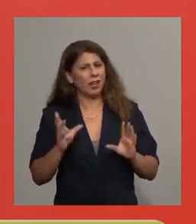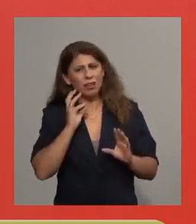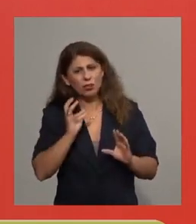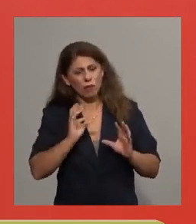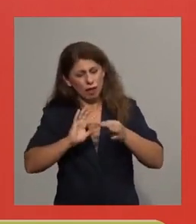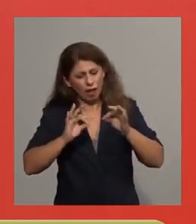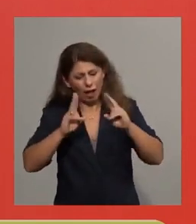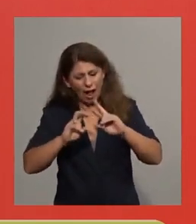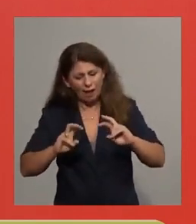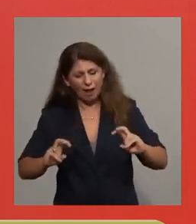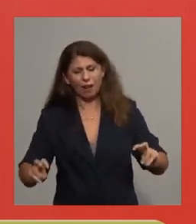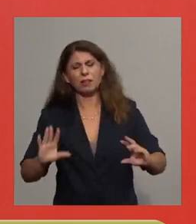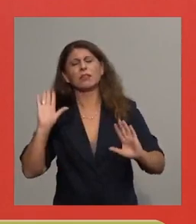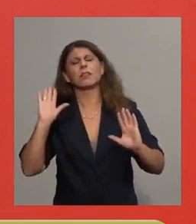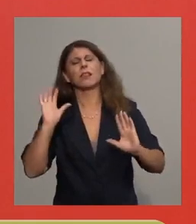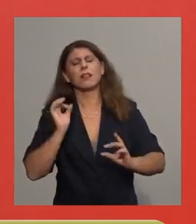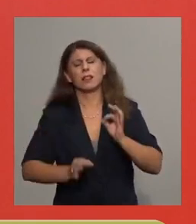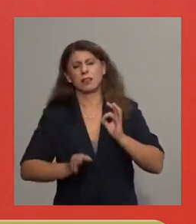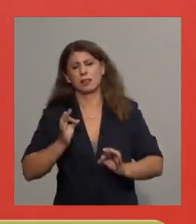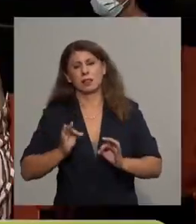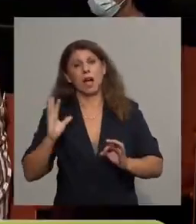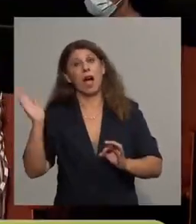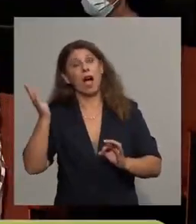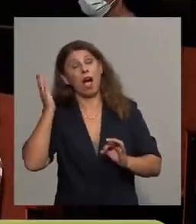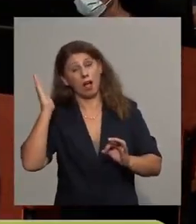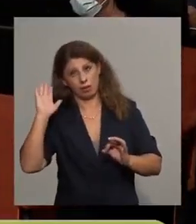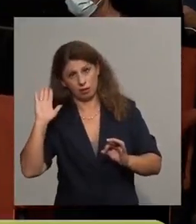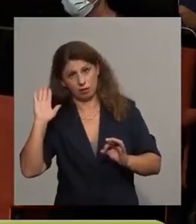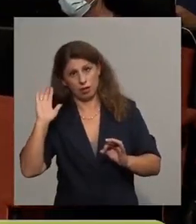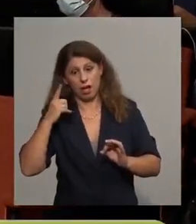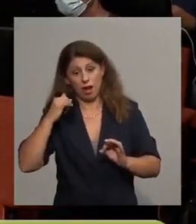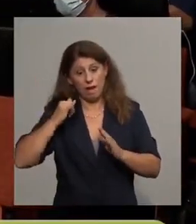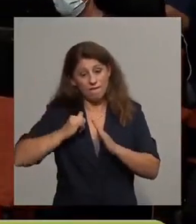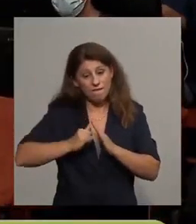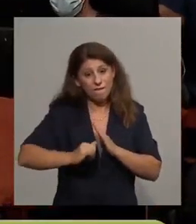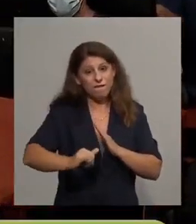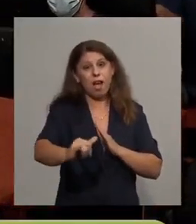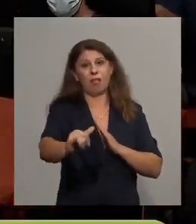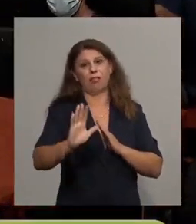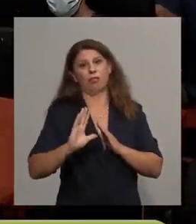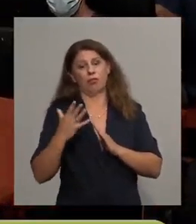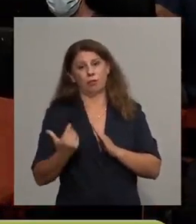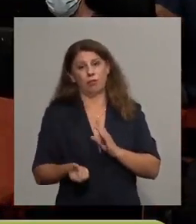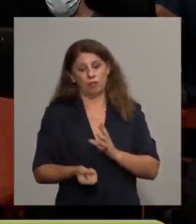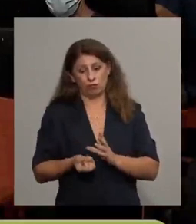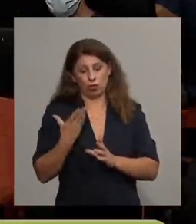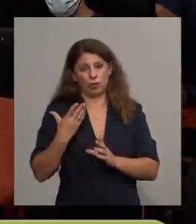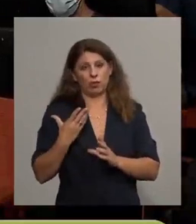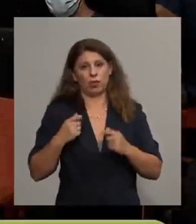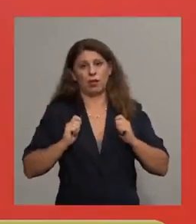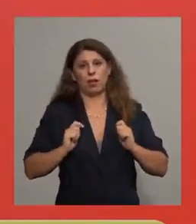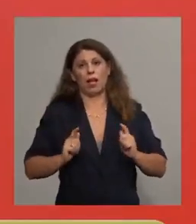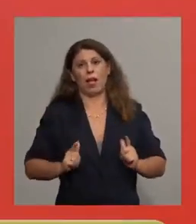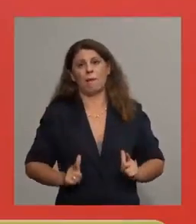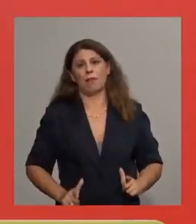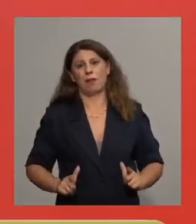αναλυτής δεν συζητά για το αν, αλλά μόνο για το βάθος της νέας επερχόμενης